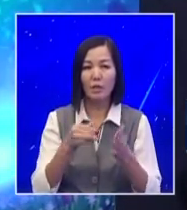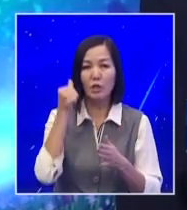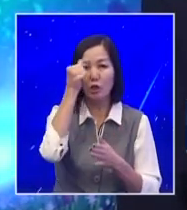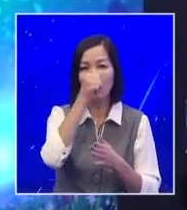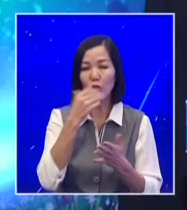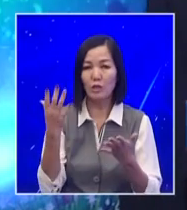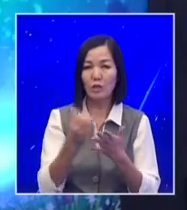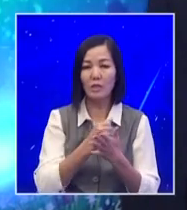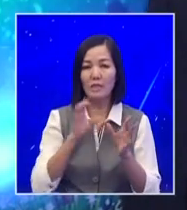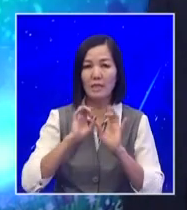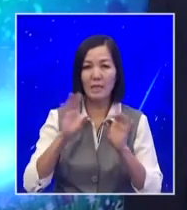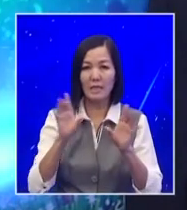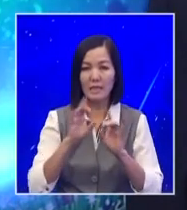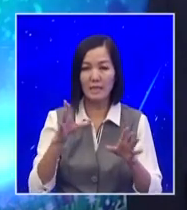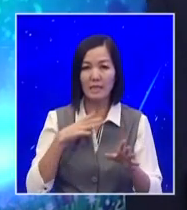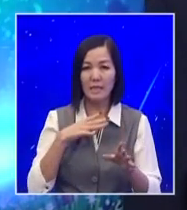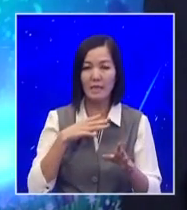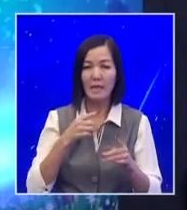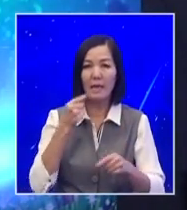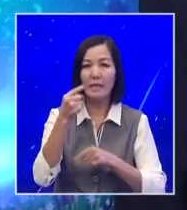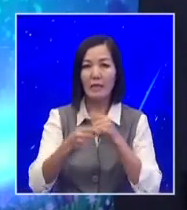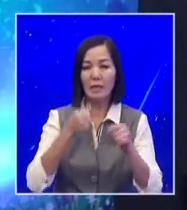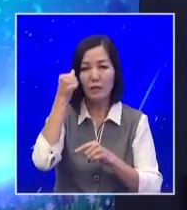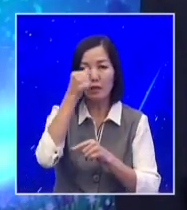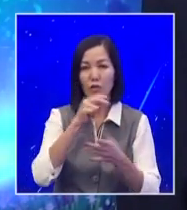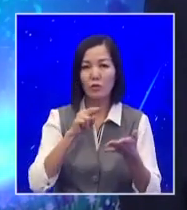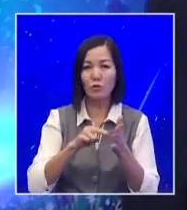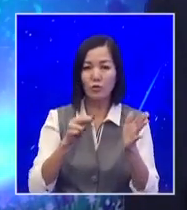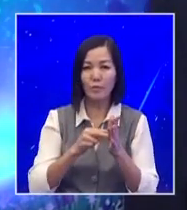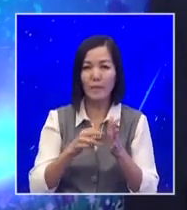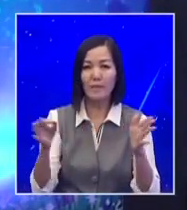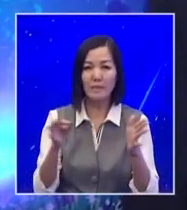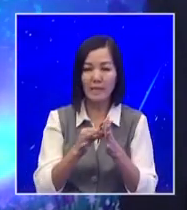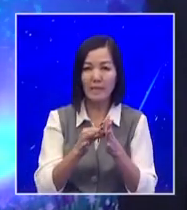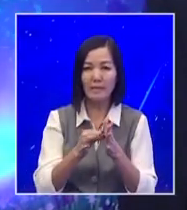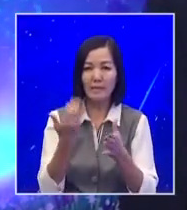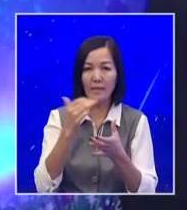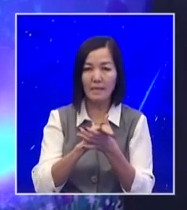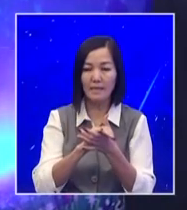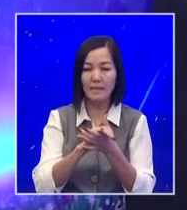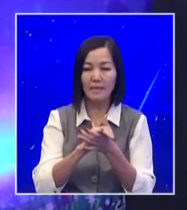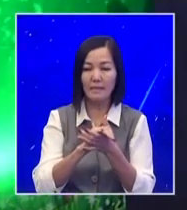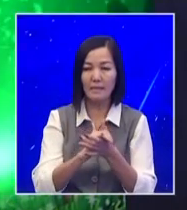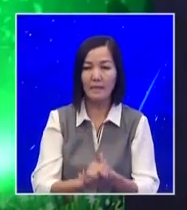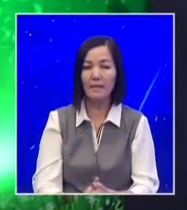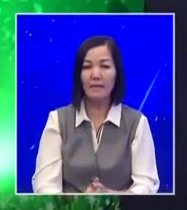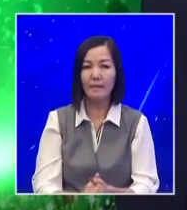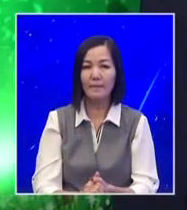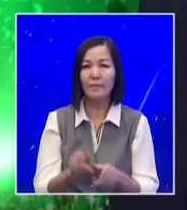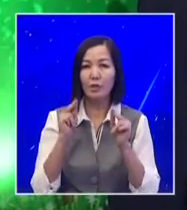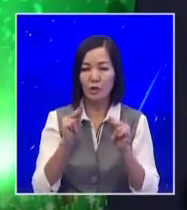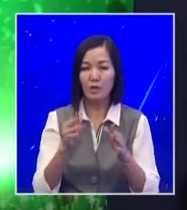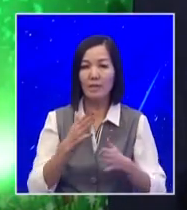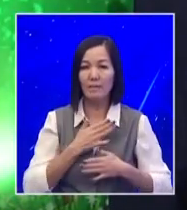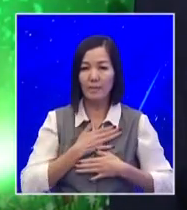жылдың жетістіктерін айтып, келесі жылдың бұдан да қомақты болатынын сендіріп шықты. Шынды да